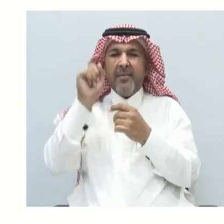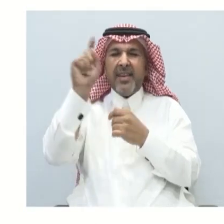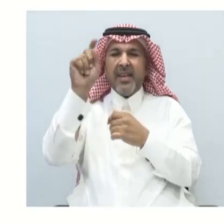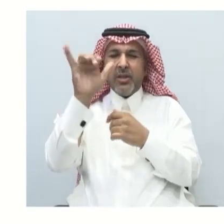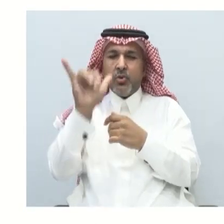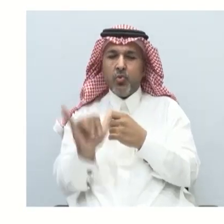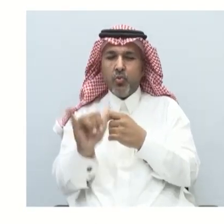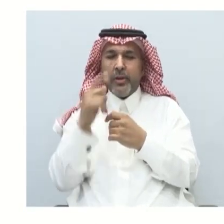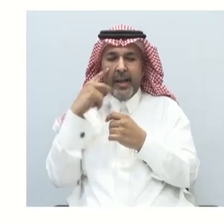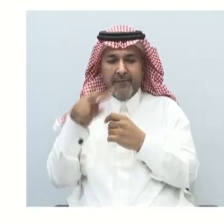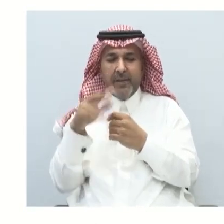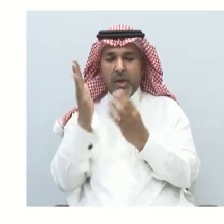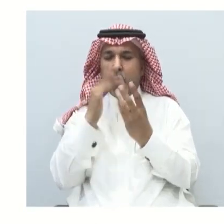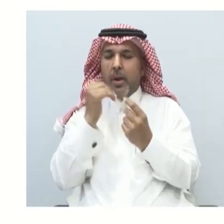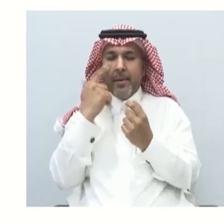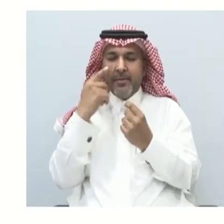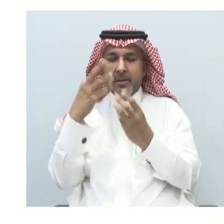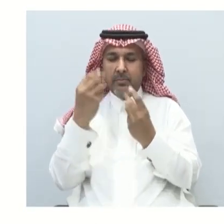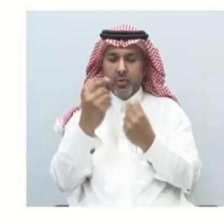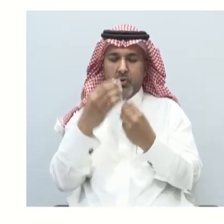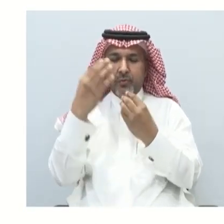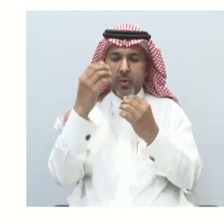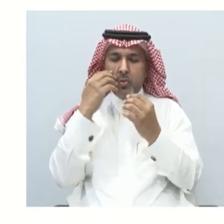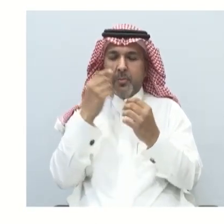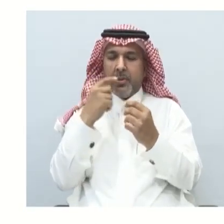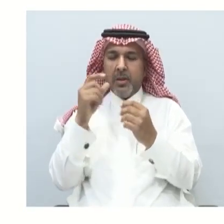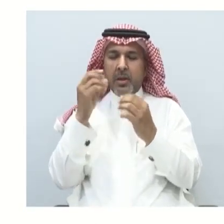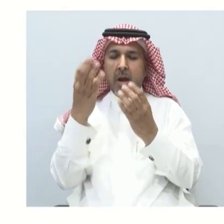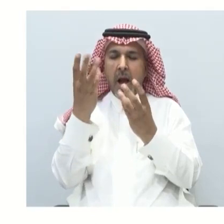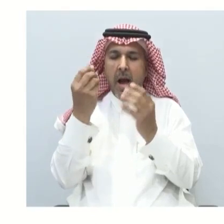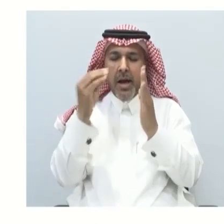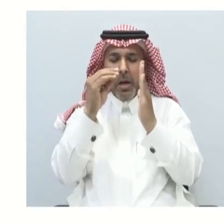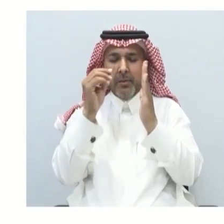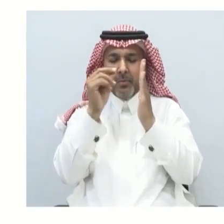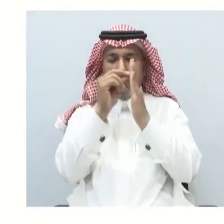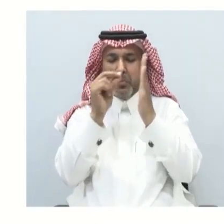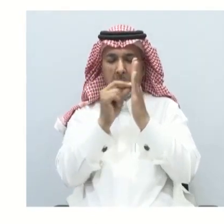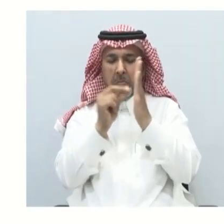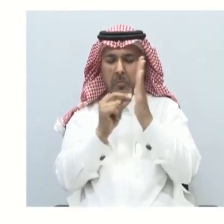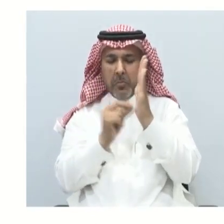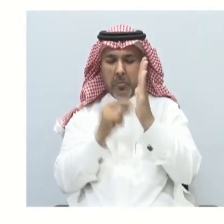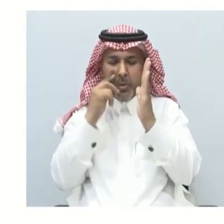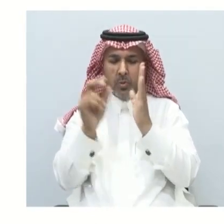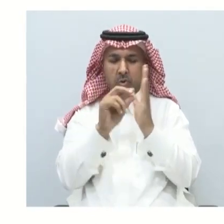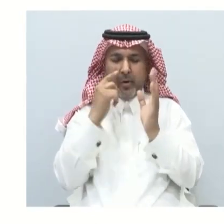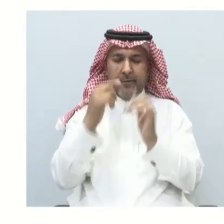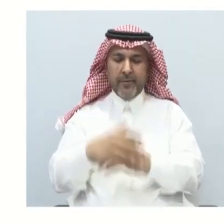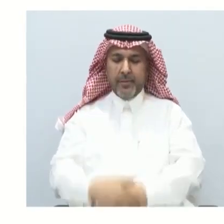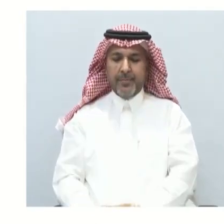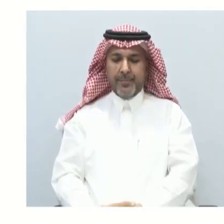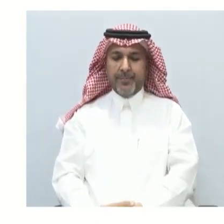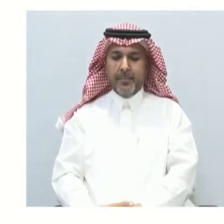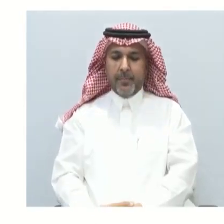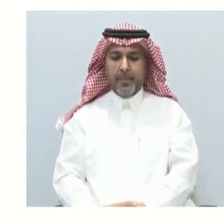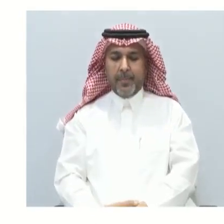الادخار واي بالاف الريالات حيث توضح البيانات الاتيه المتغيرين اكس وواي لسب الاسر طبعا حدد المتغير